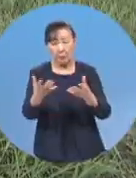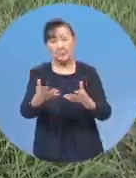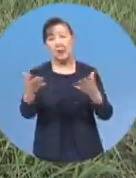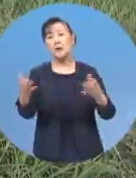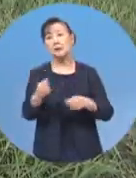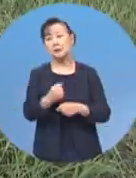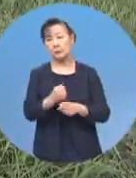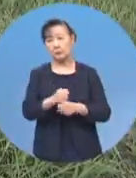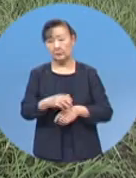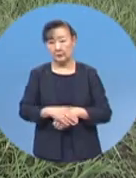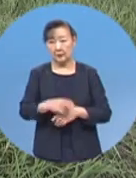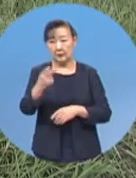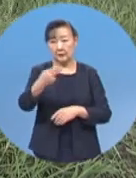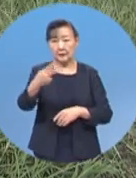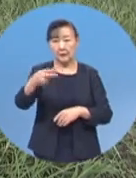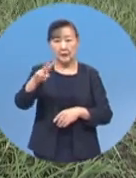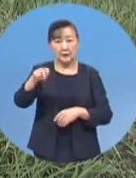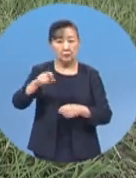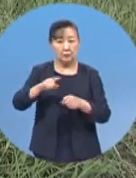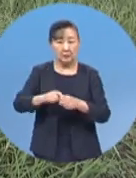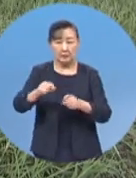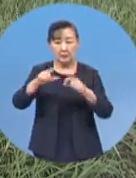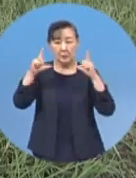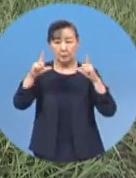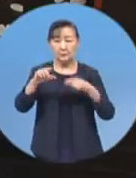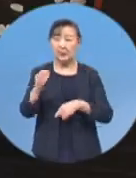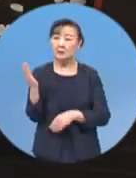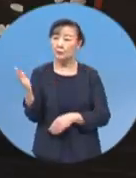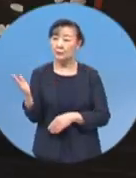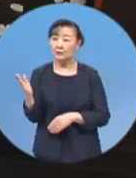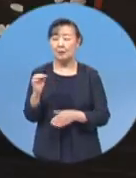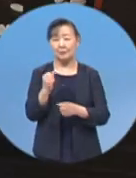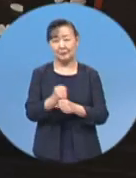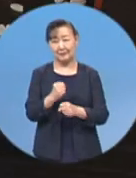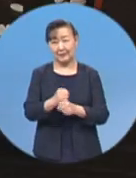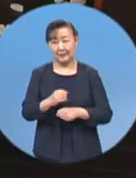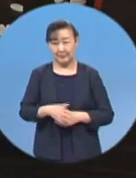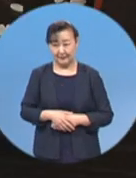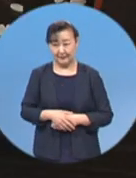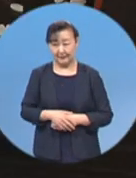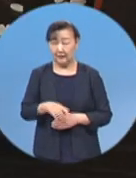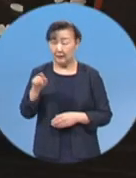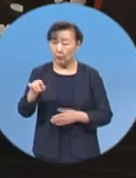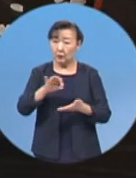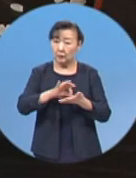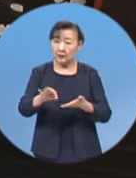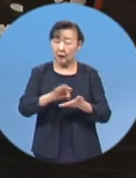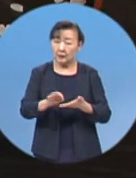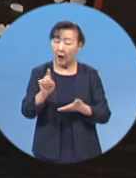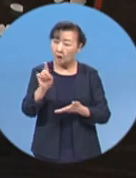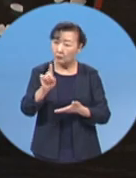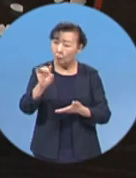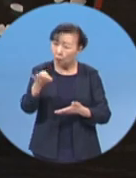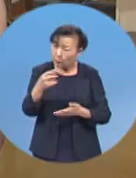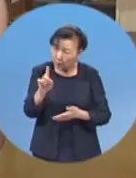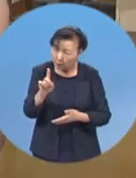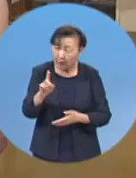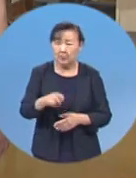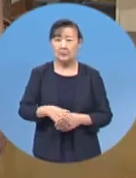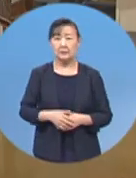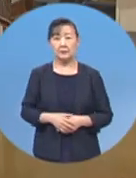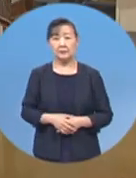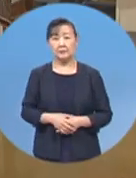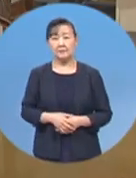で、2020年にデビューしたつぶすけも作られています。そんなつぶすけを使ったあるものとは。